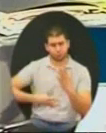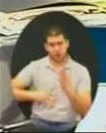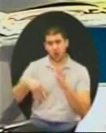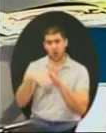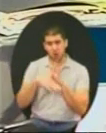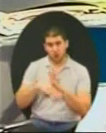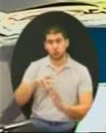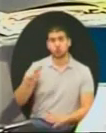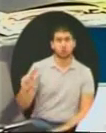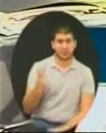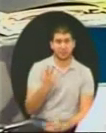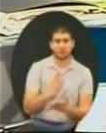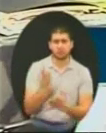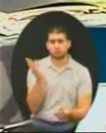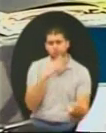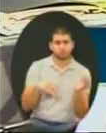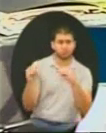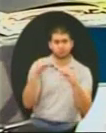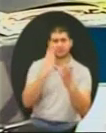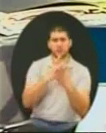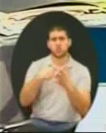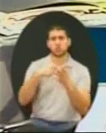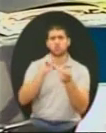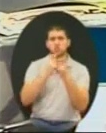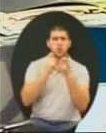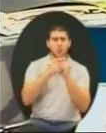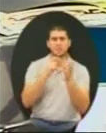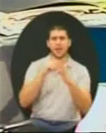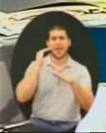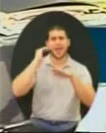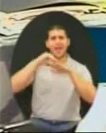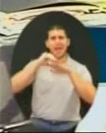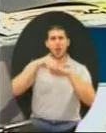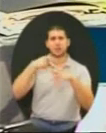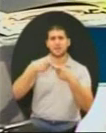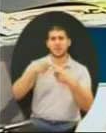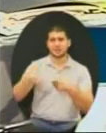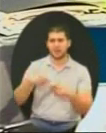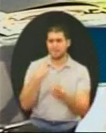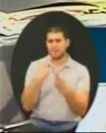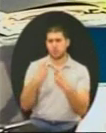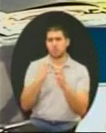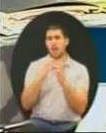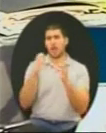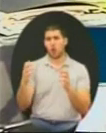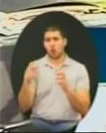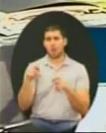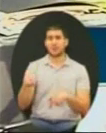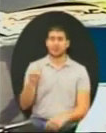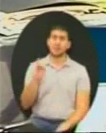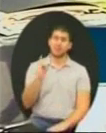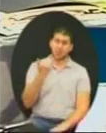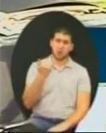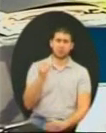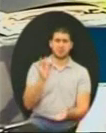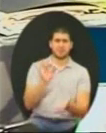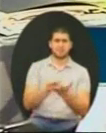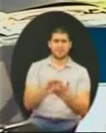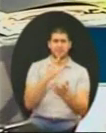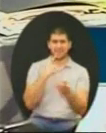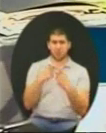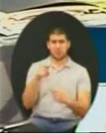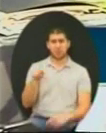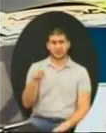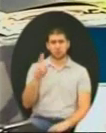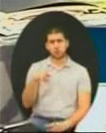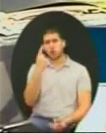הדיון השני נכנסו לא מעט שינויים שנעשו בעקבות הערות של חברי הכנסת בדיון מאוד ארוך שהיה בכנסת. נכון שבמסגרת הדיון בכנסת